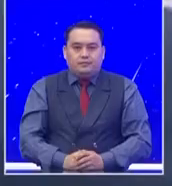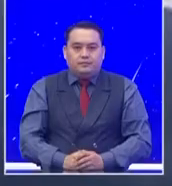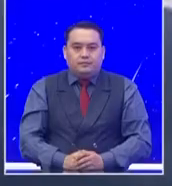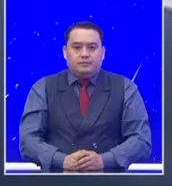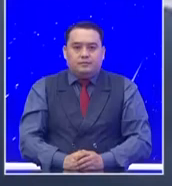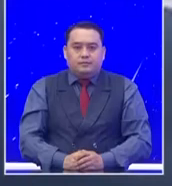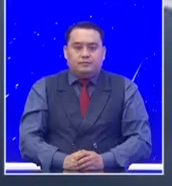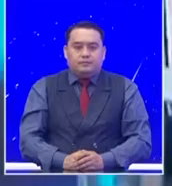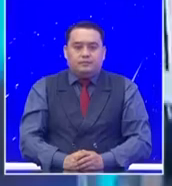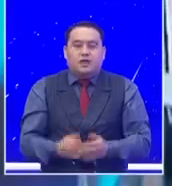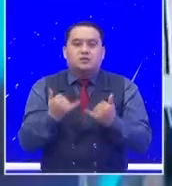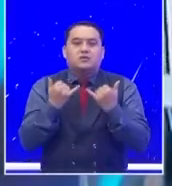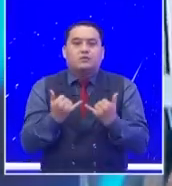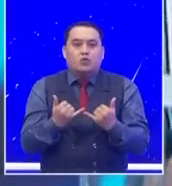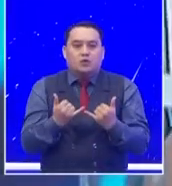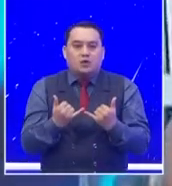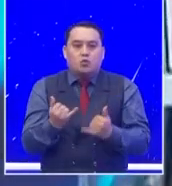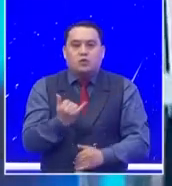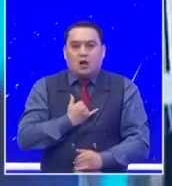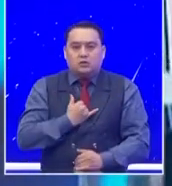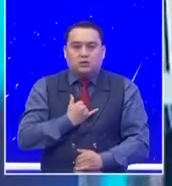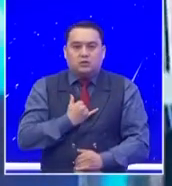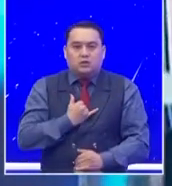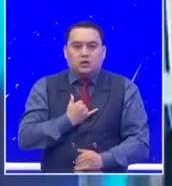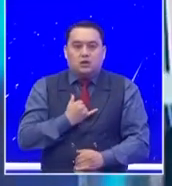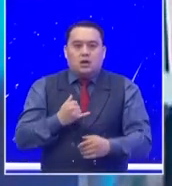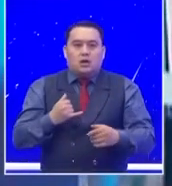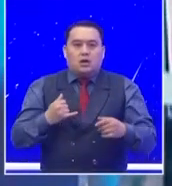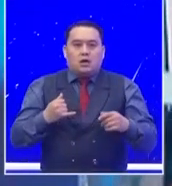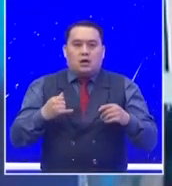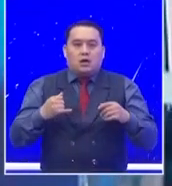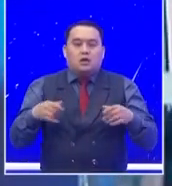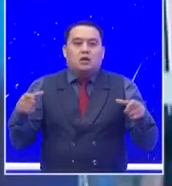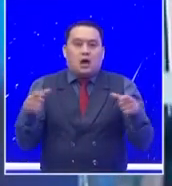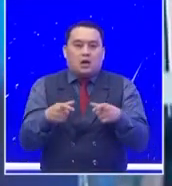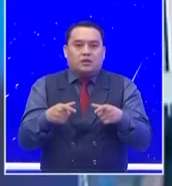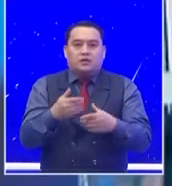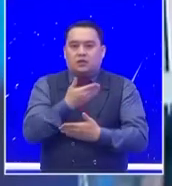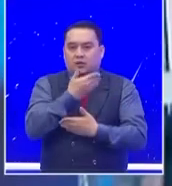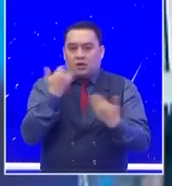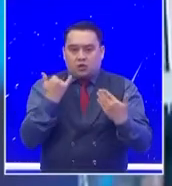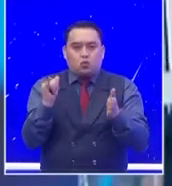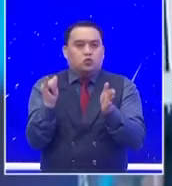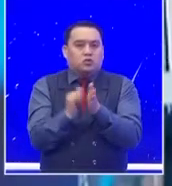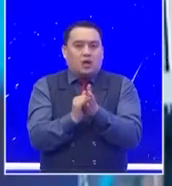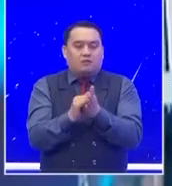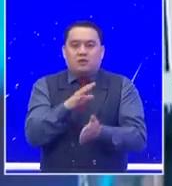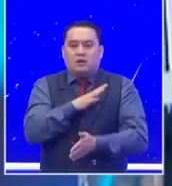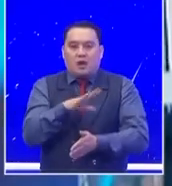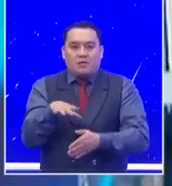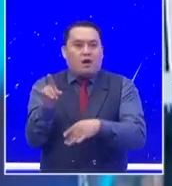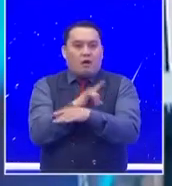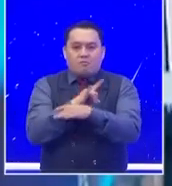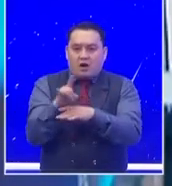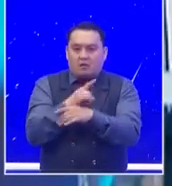то есть на сегодняшний день у нас карантина в школах нет его никто не устанавливал действительно есть фейковые